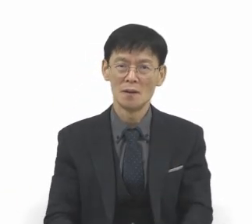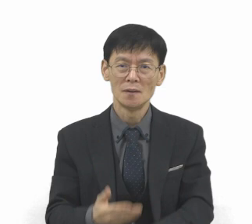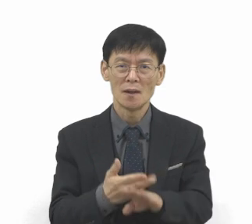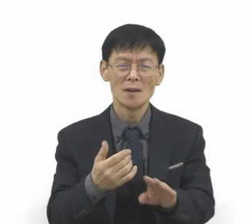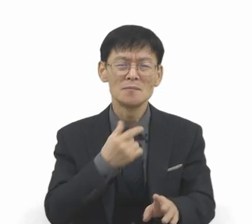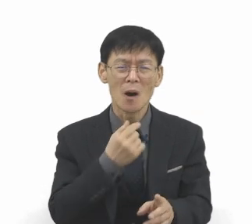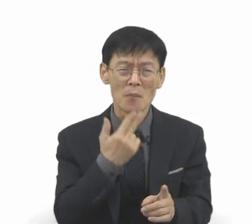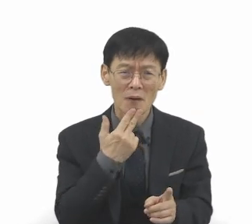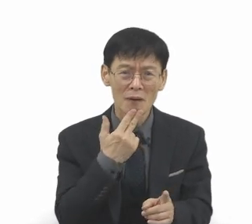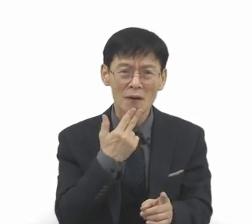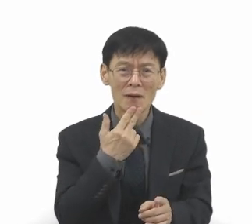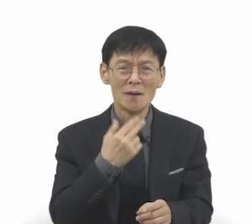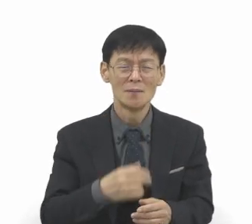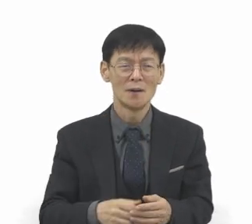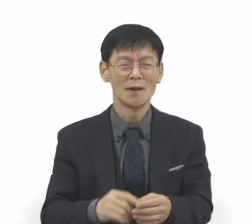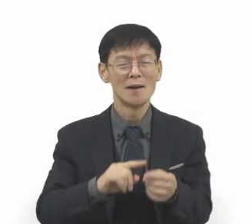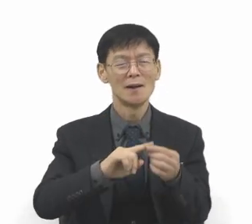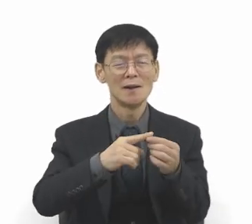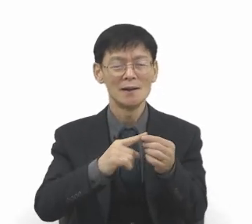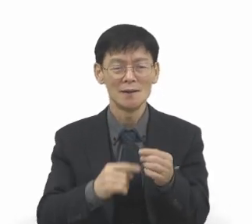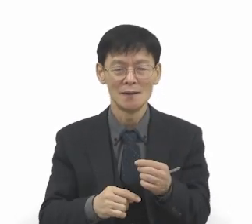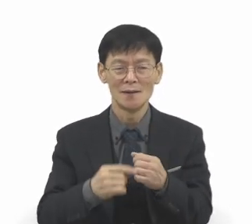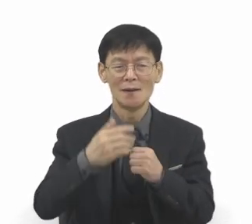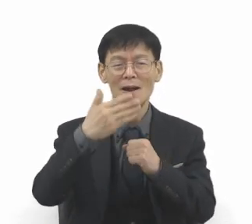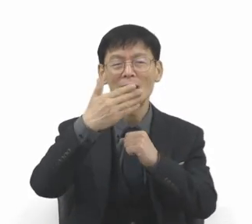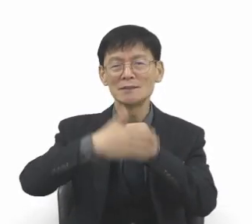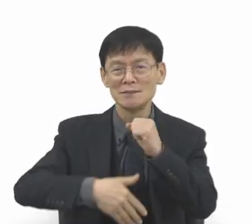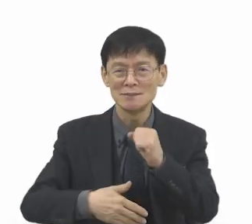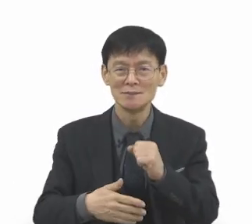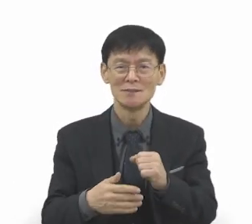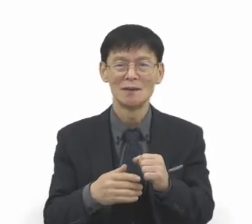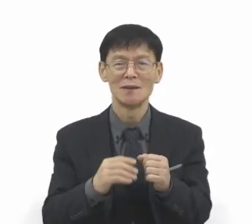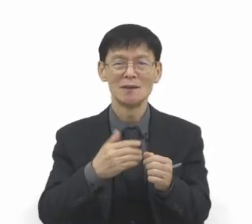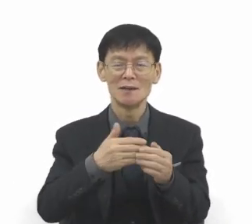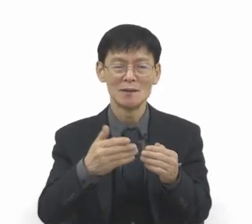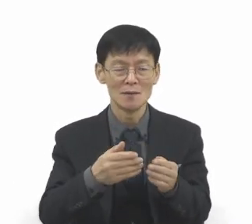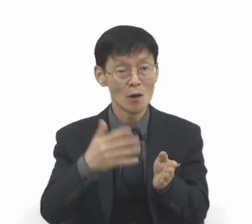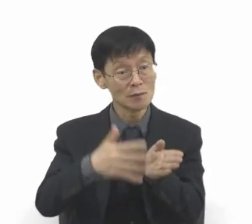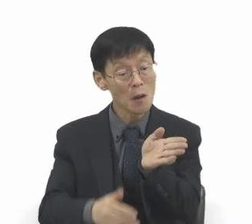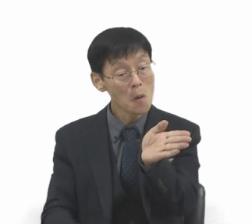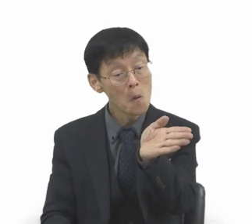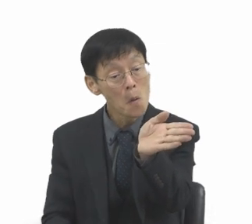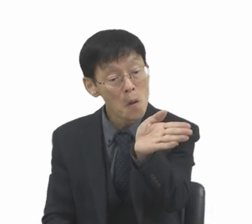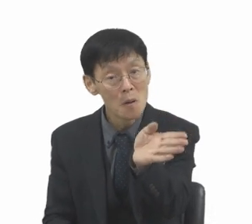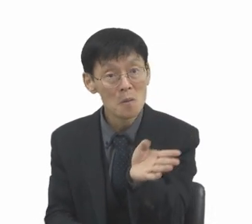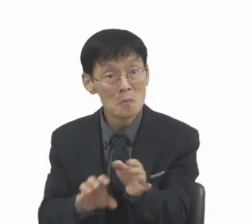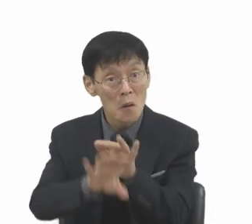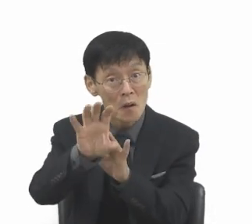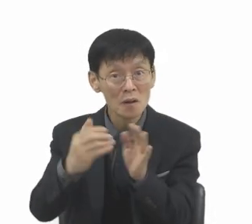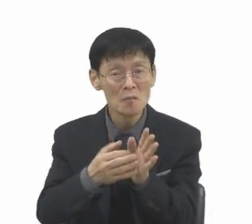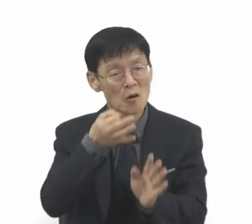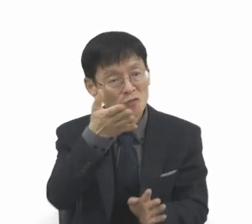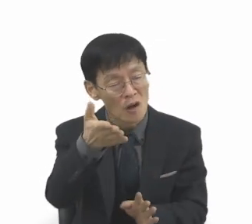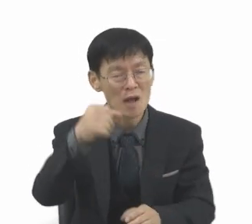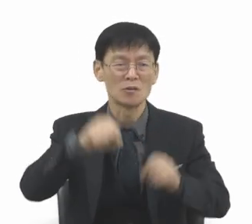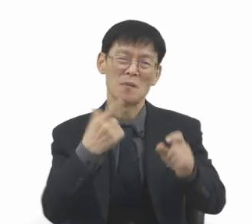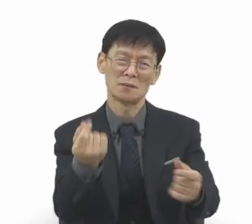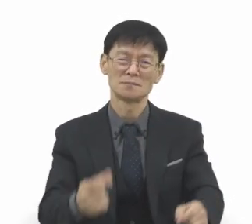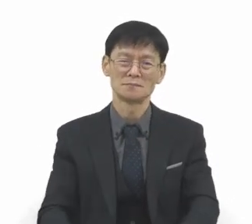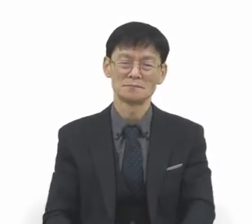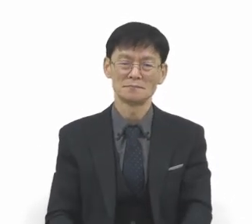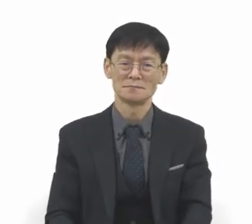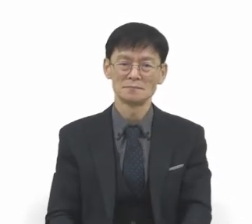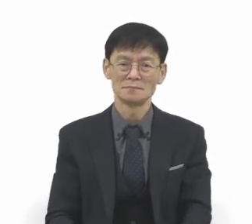다른 사람이 원하지 않는데 음란한 글, 사진, 그림, 동영상을 게시하거나 보여주는 행동을